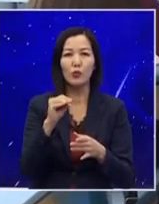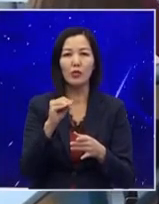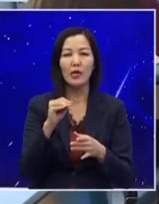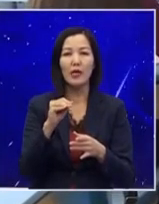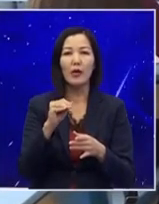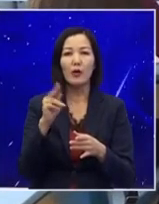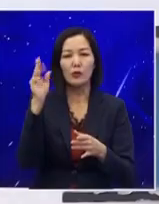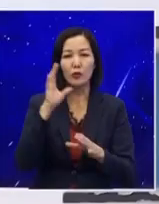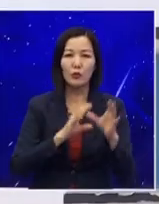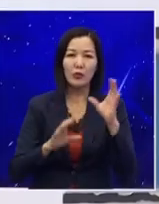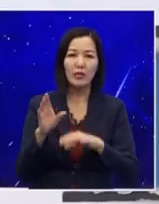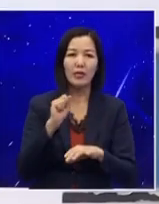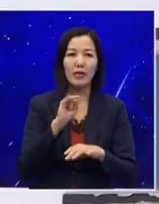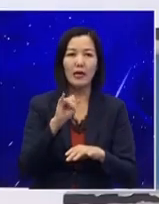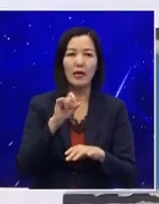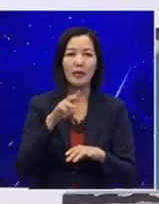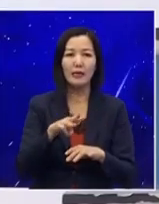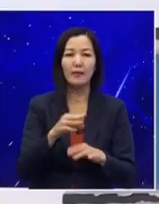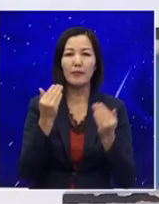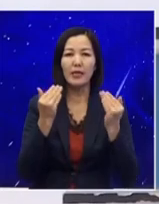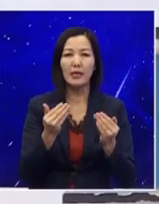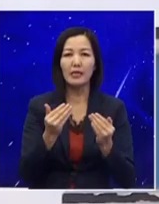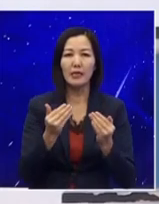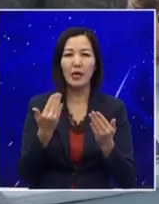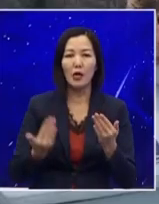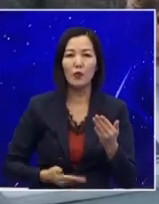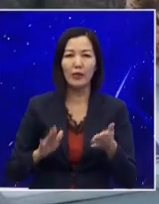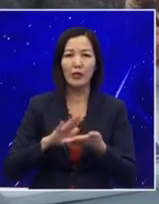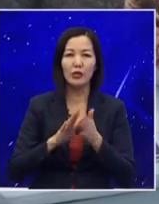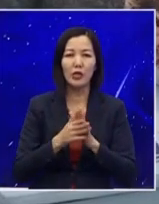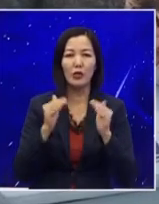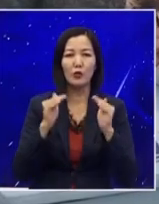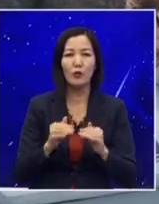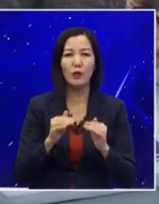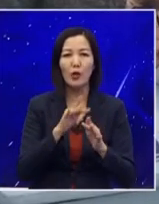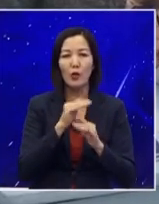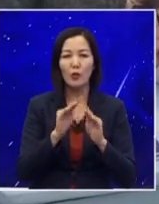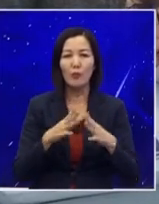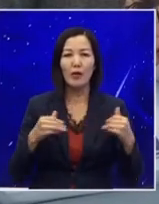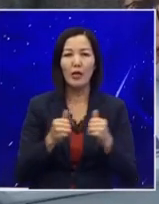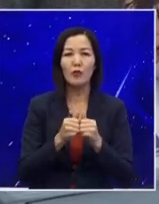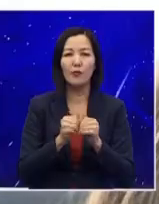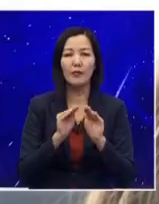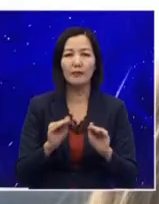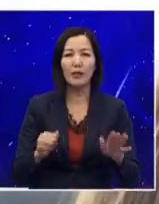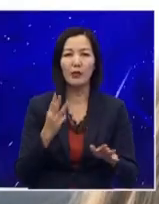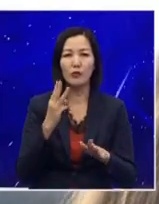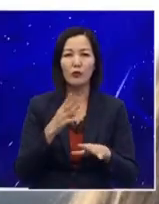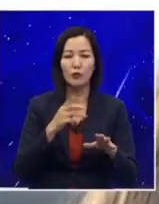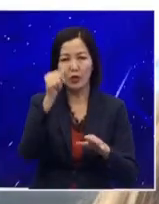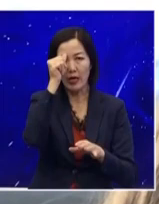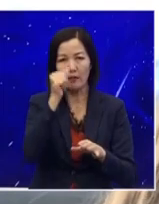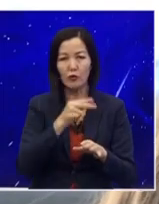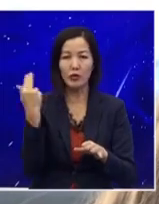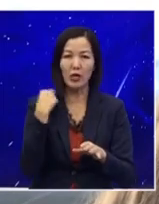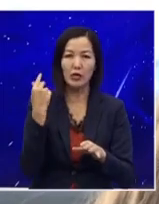курс докторанты Айым Тынысханова елдегі мекендегі әлеуметтік жағдайы төмен көпбалалы жанұядан шыққан балаларға 3 ай бойы